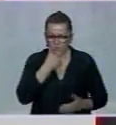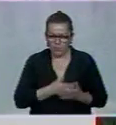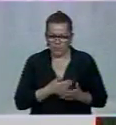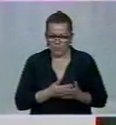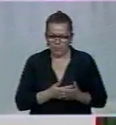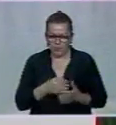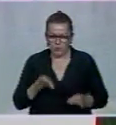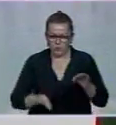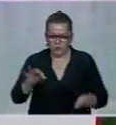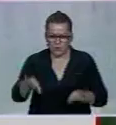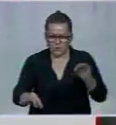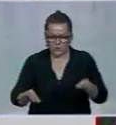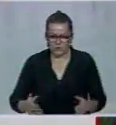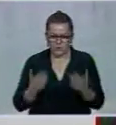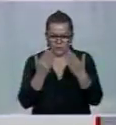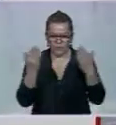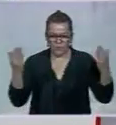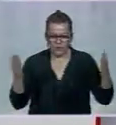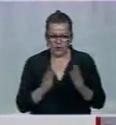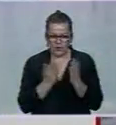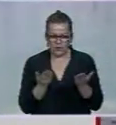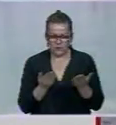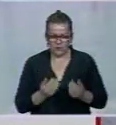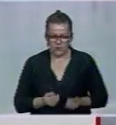grădinărit. Expozanții cu standuri la Casa Cărții vor avea